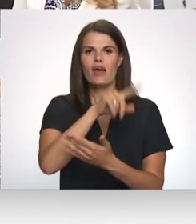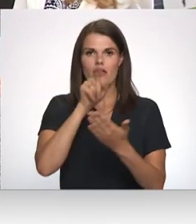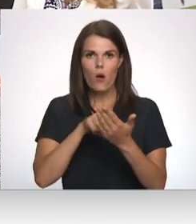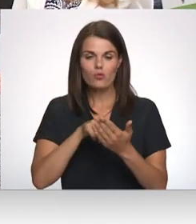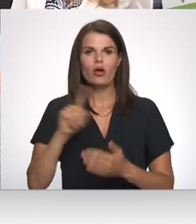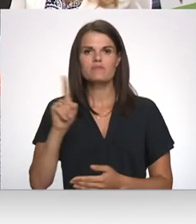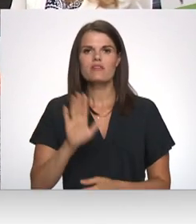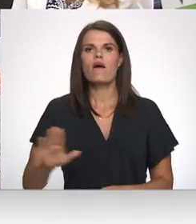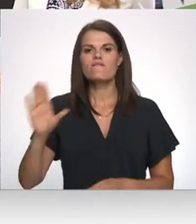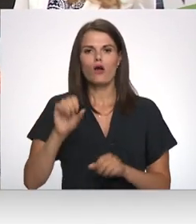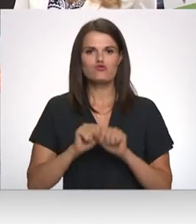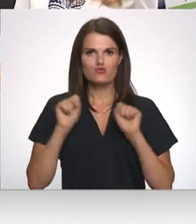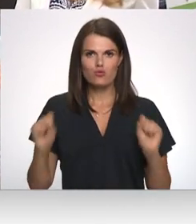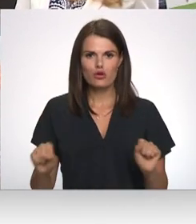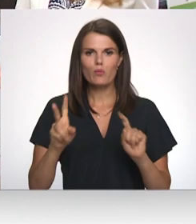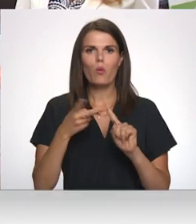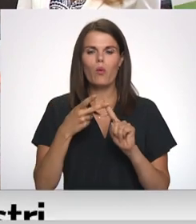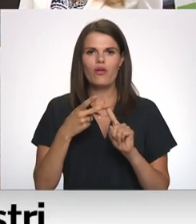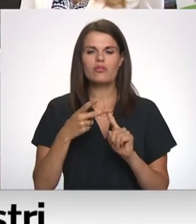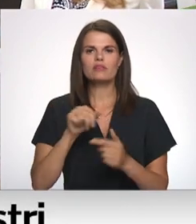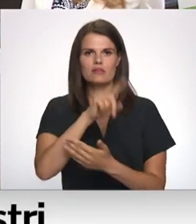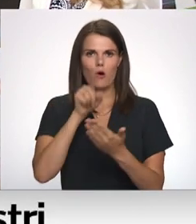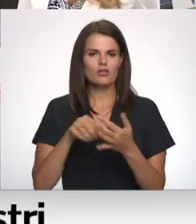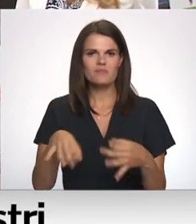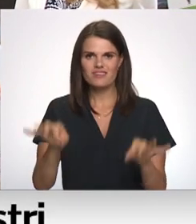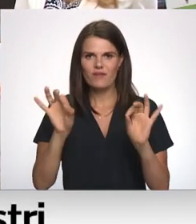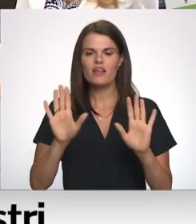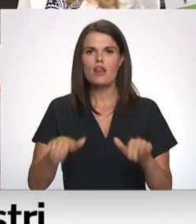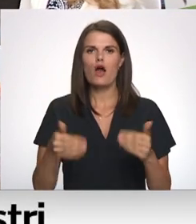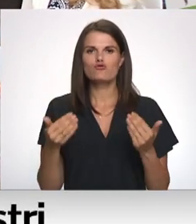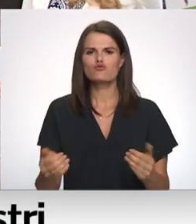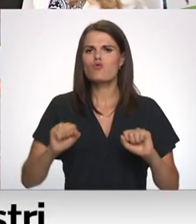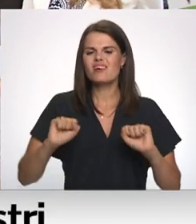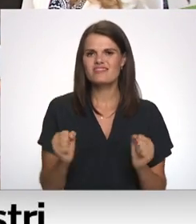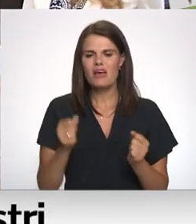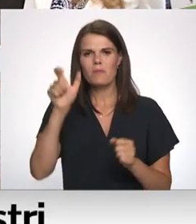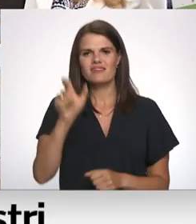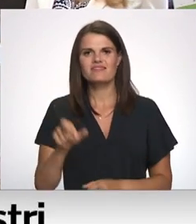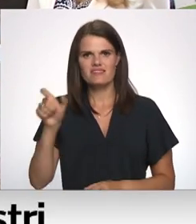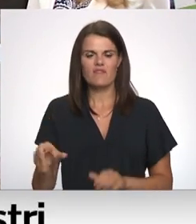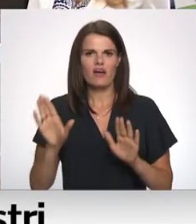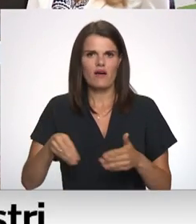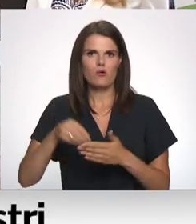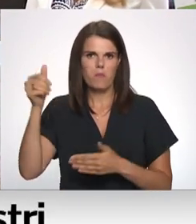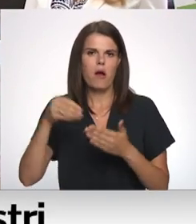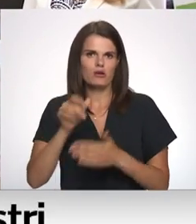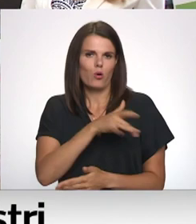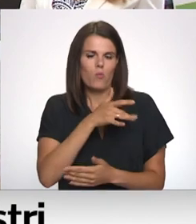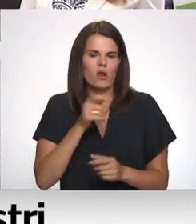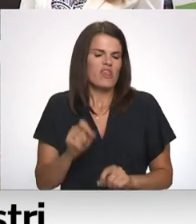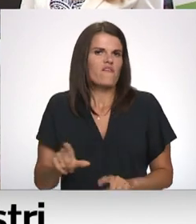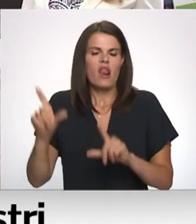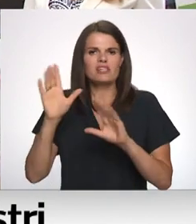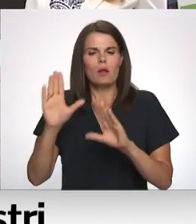lielais jautājums ir, lai šodien cilvēki varētu teikt, tik galā ar saviem lielajiem rēķiniem, tātad inflācijas